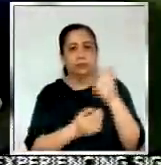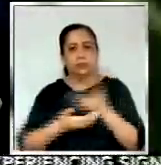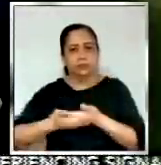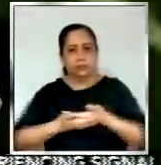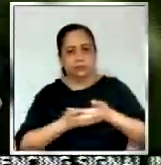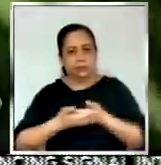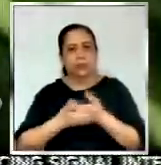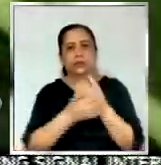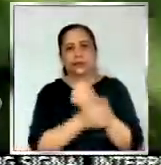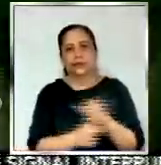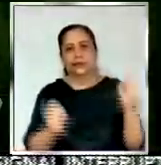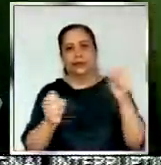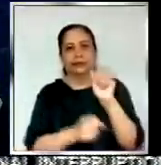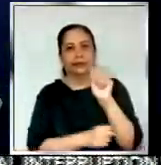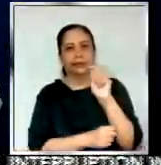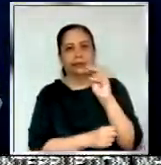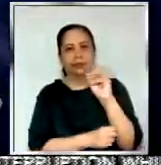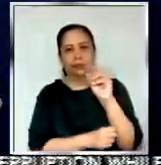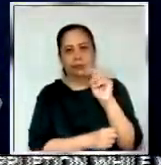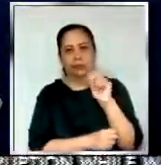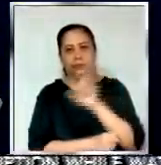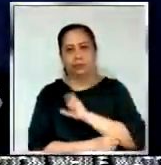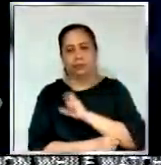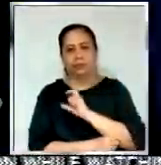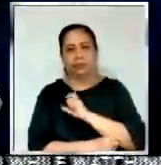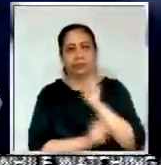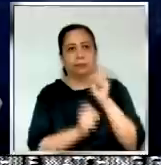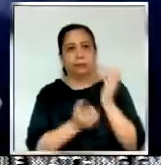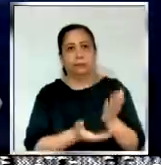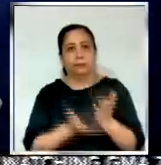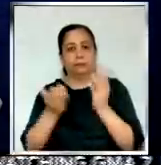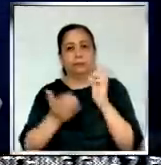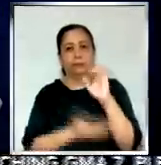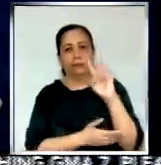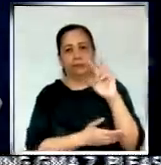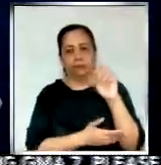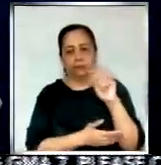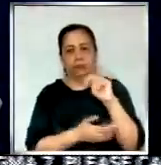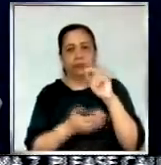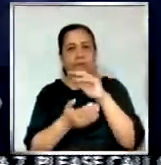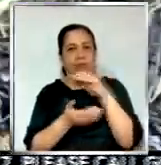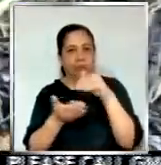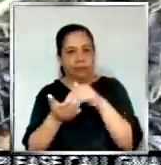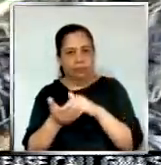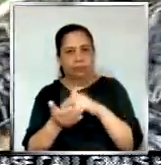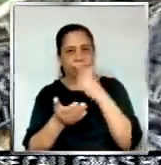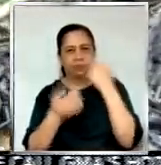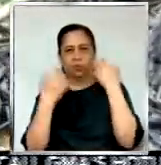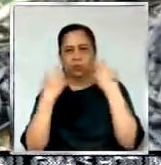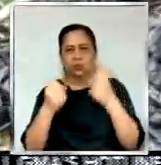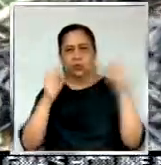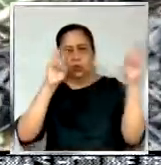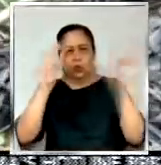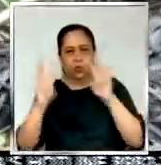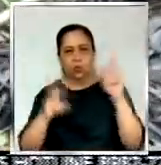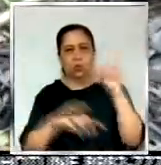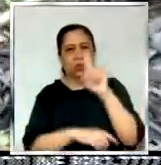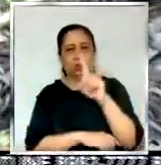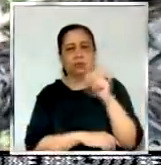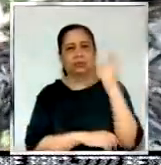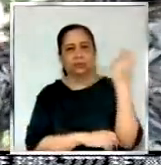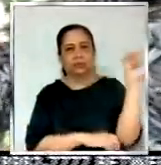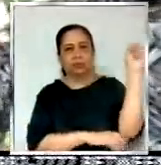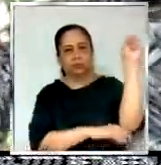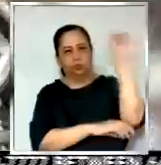ng Atimonan Police. Agad silang dinala sa evacuation center sa Atimonan. Dahil sa lakas ng hangin, nabagsakan ng isang bumigay na puno ng